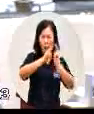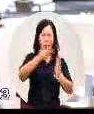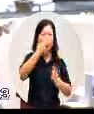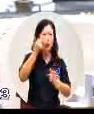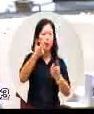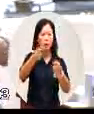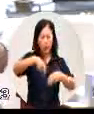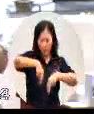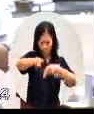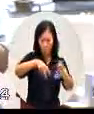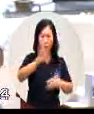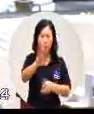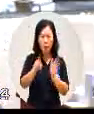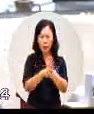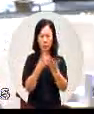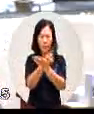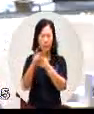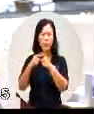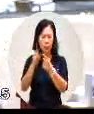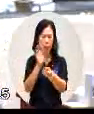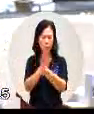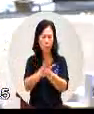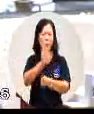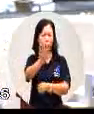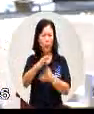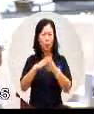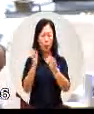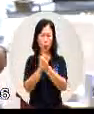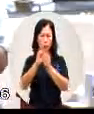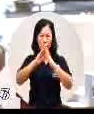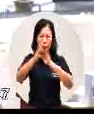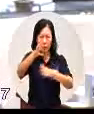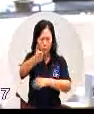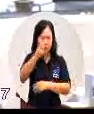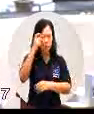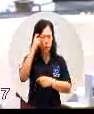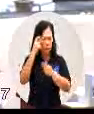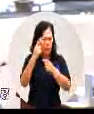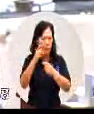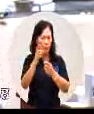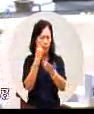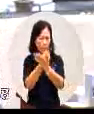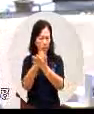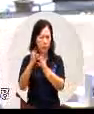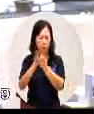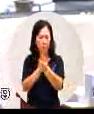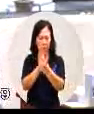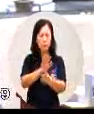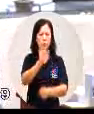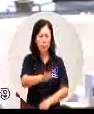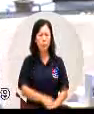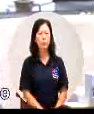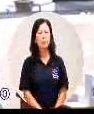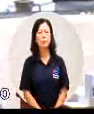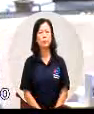嘛，而且百姓很好的，哦，对你市政这个民意反映度都有帮助的哈，哦。